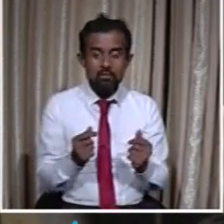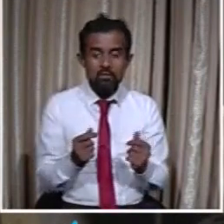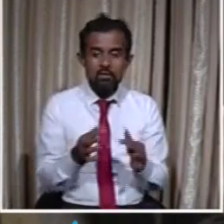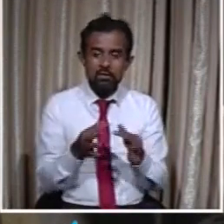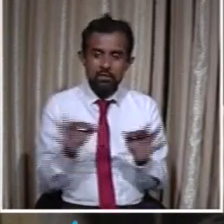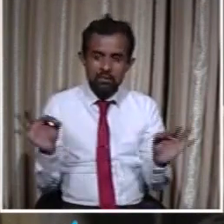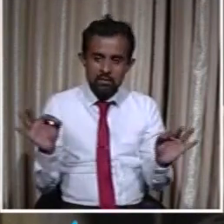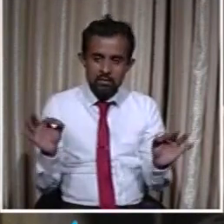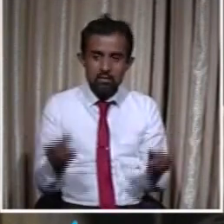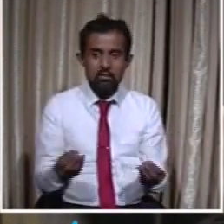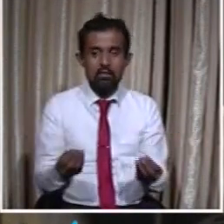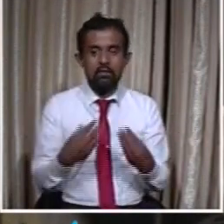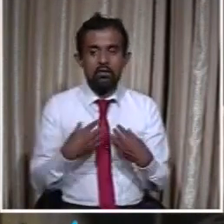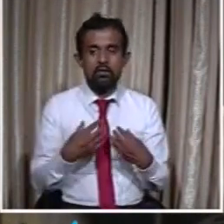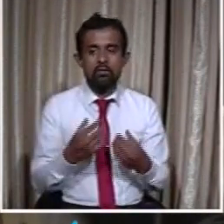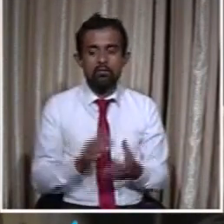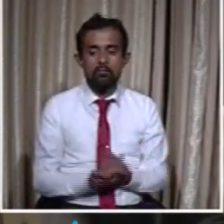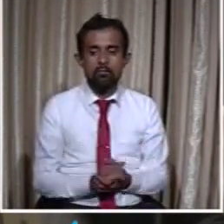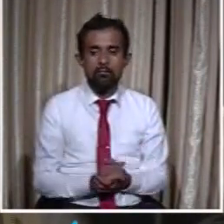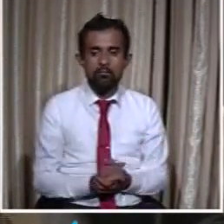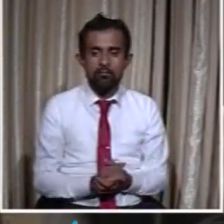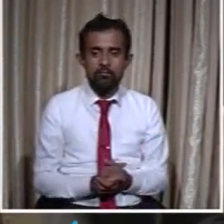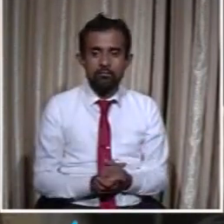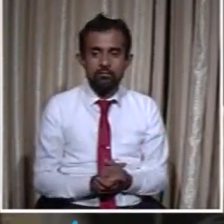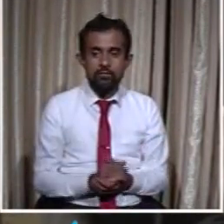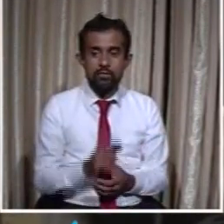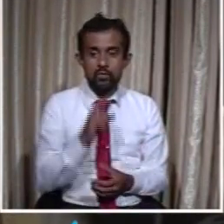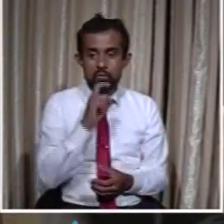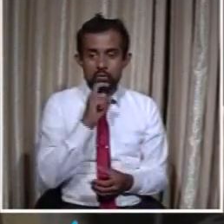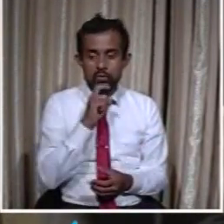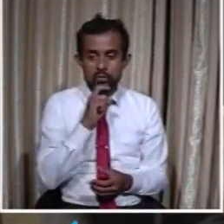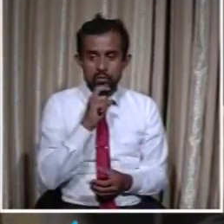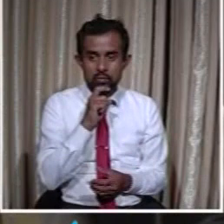மற்ற நீதிமன்றத்தால் விசாரணை